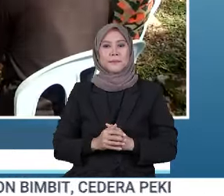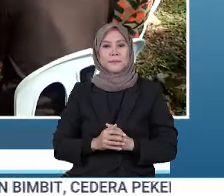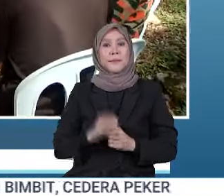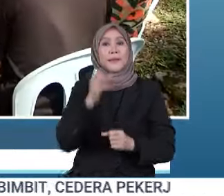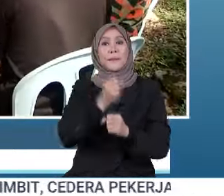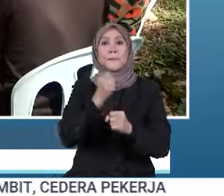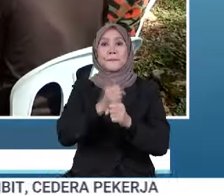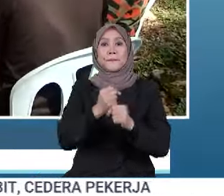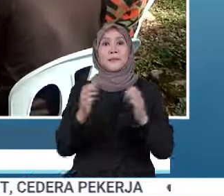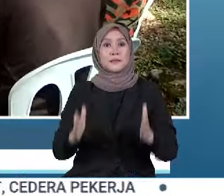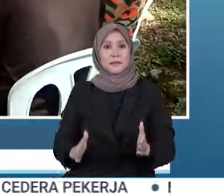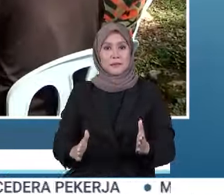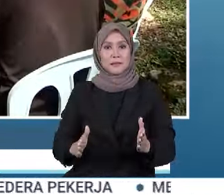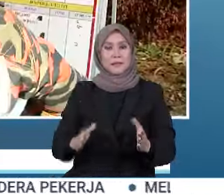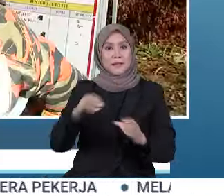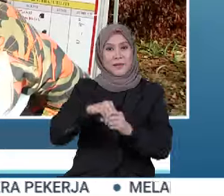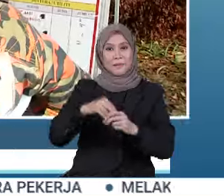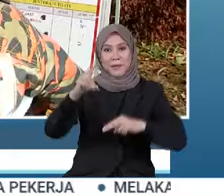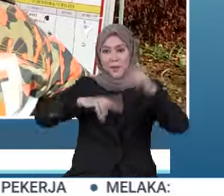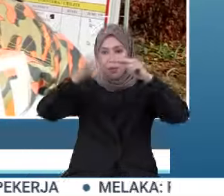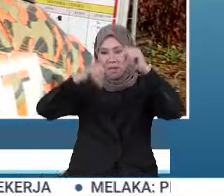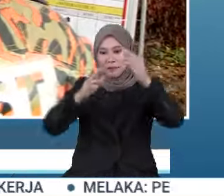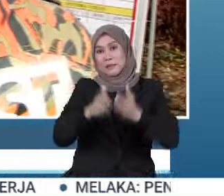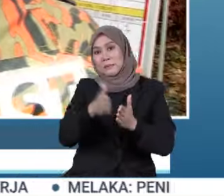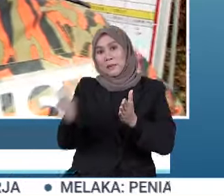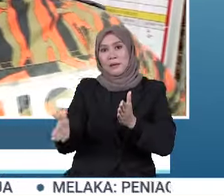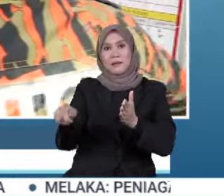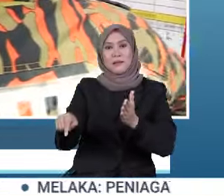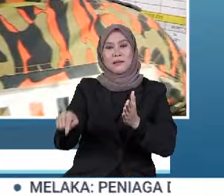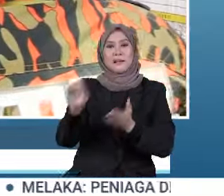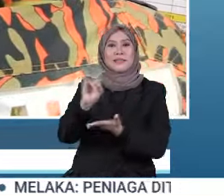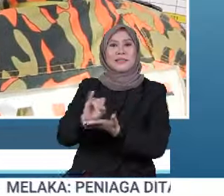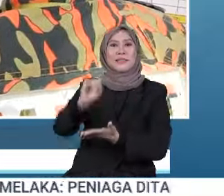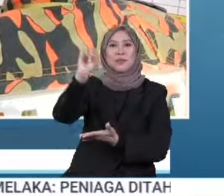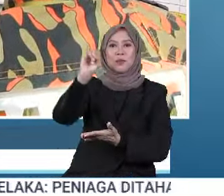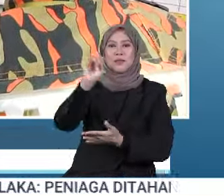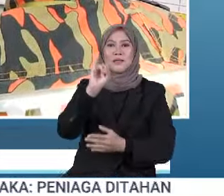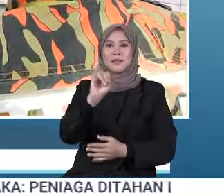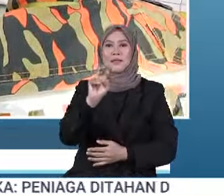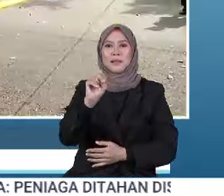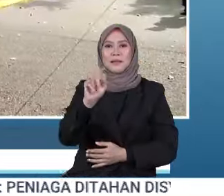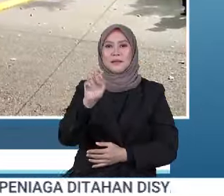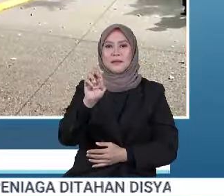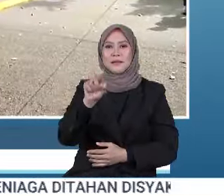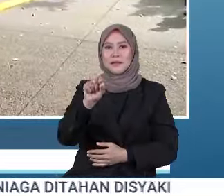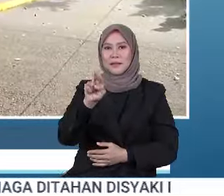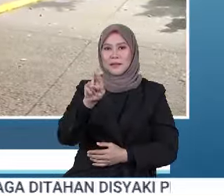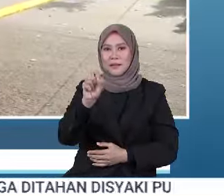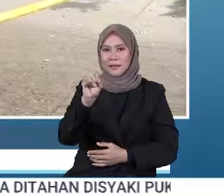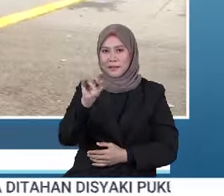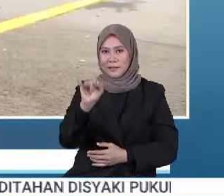juga- diangun sebelahan iaitu Institut integriti Malaysia juga